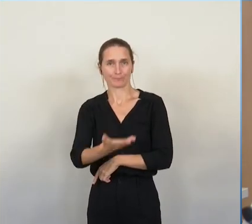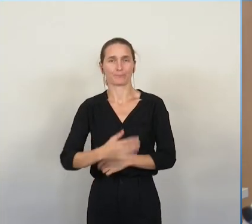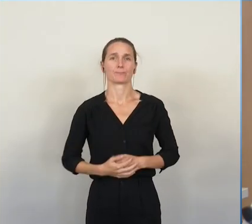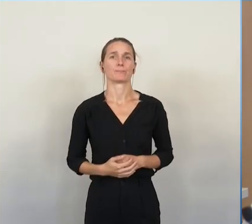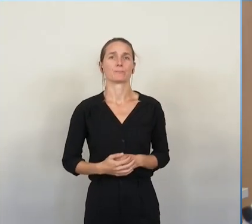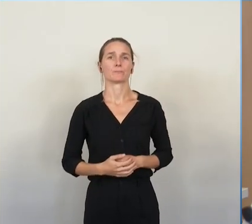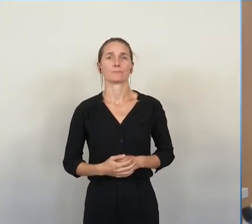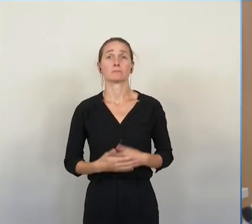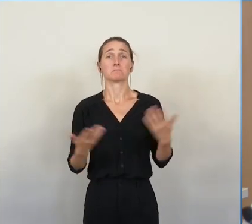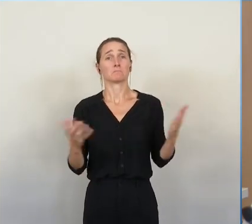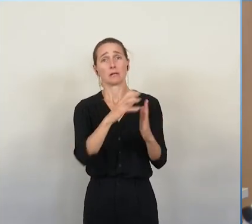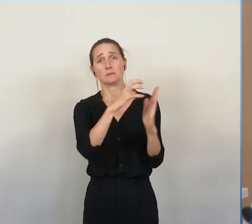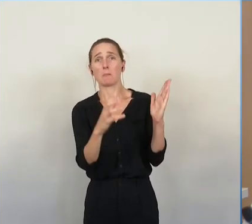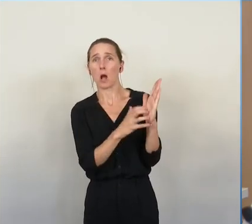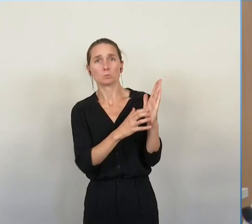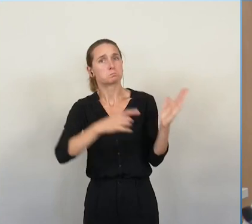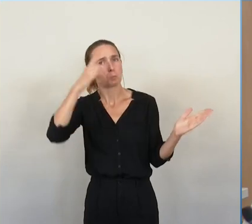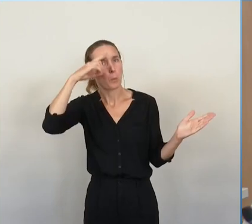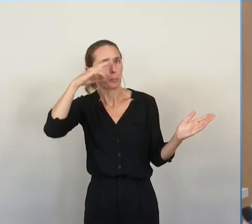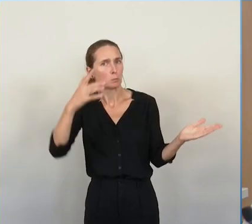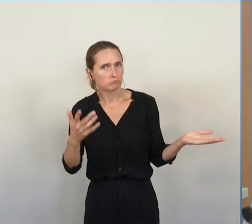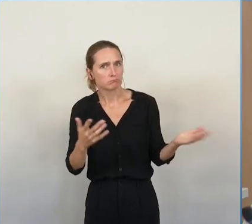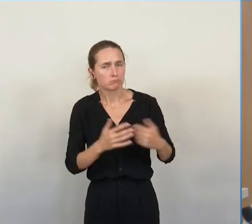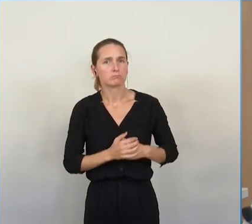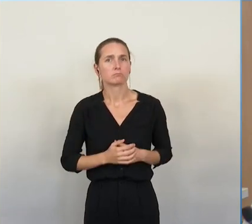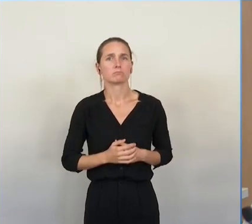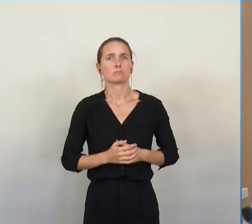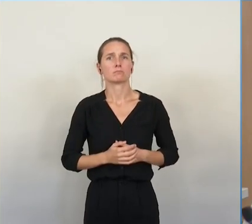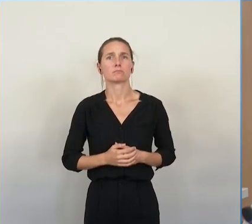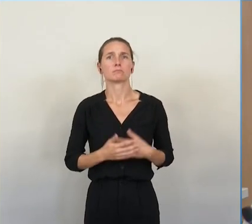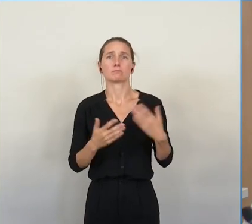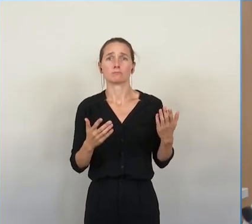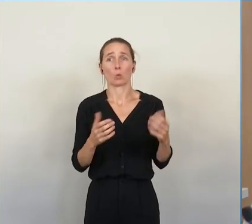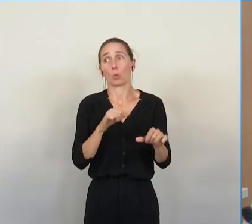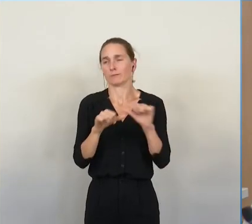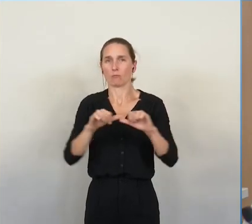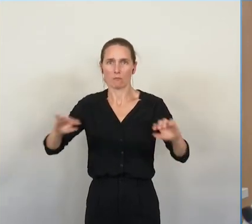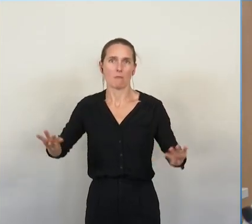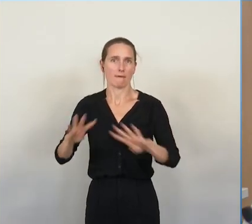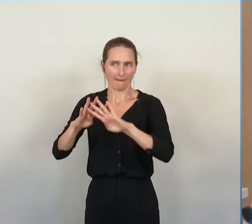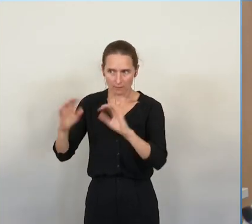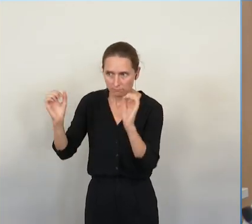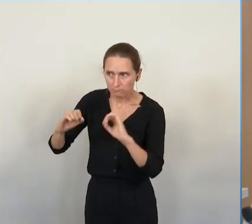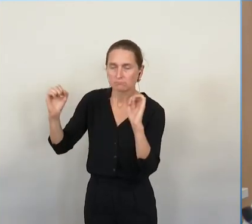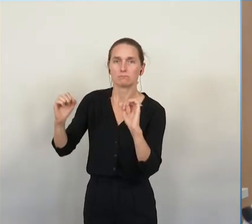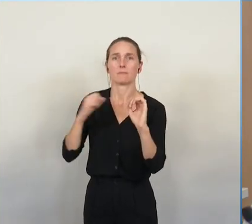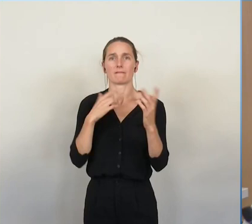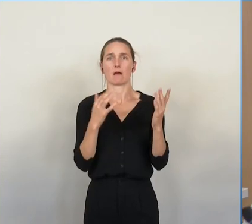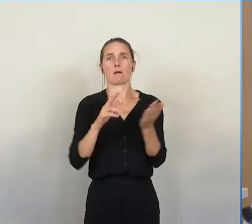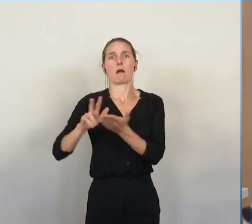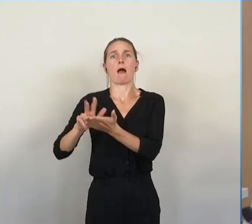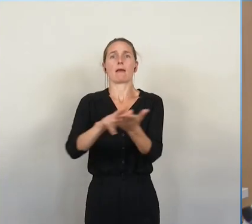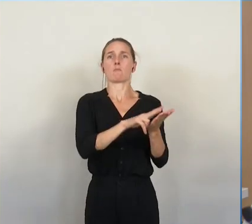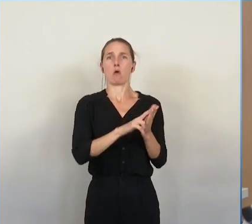travers cette délibération effectivement de procéder et avec l'assentiment de la CAF au renouvellement des agréments c'est